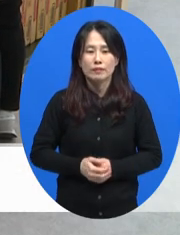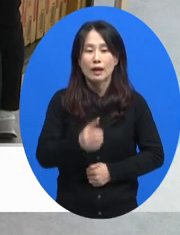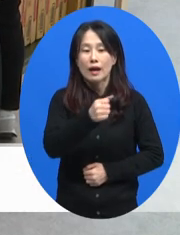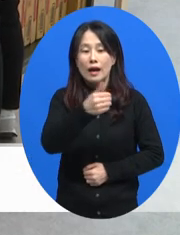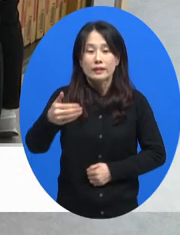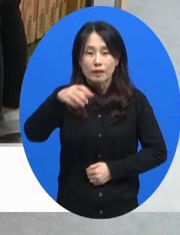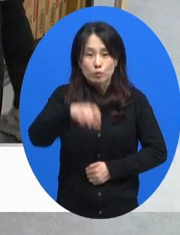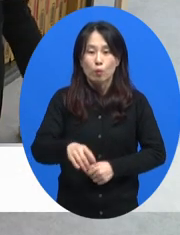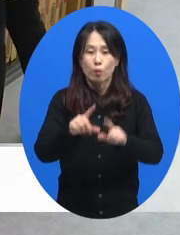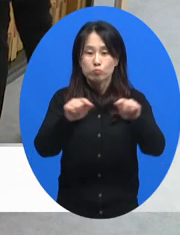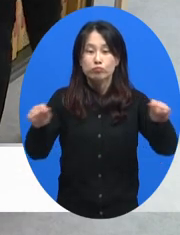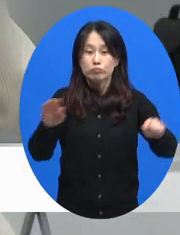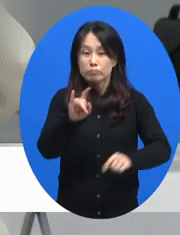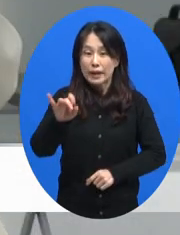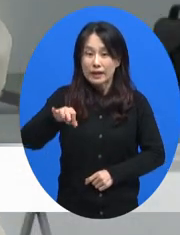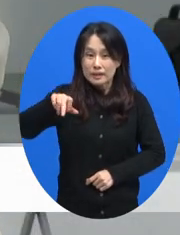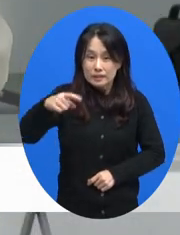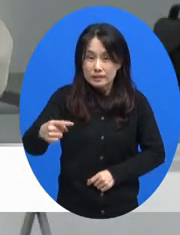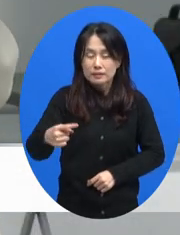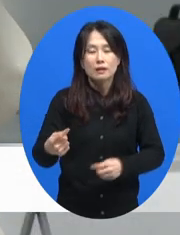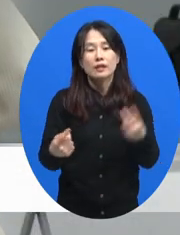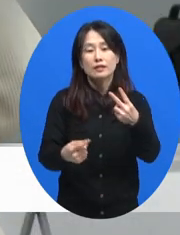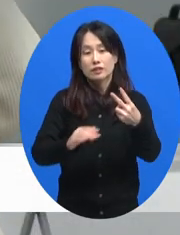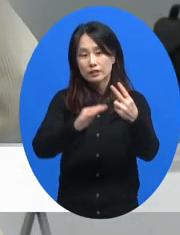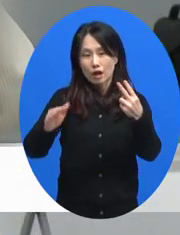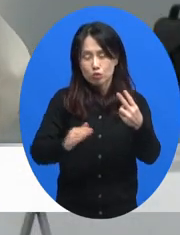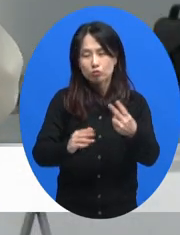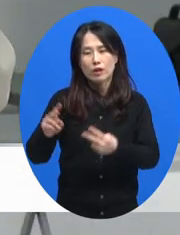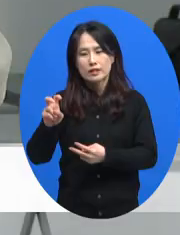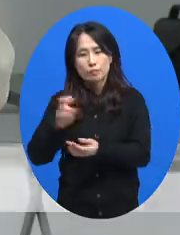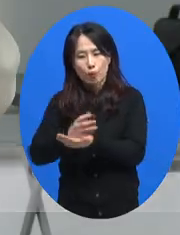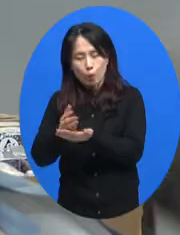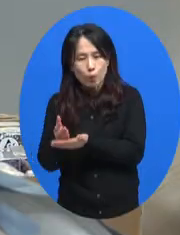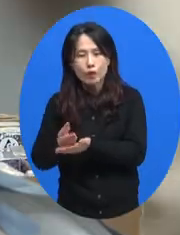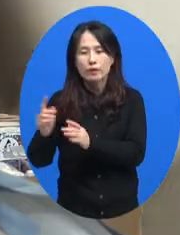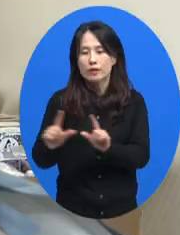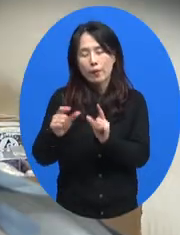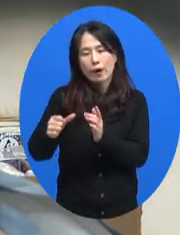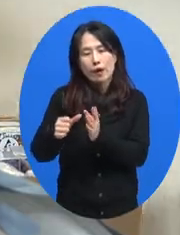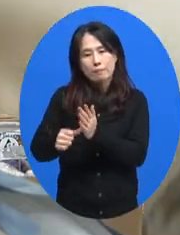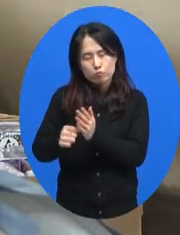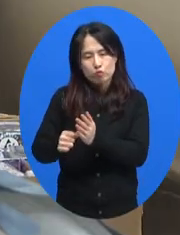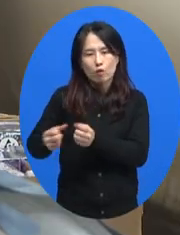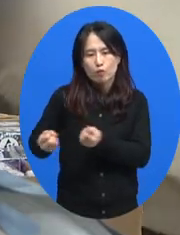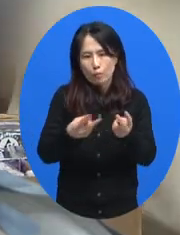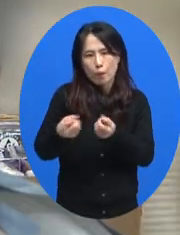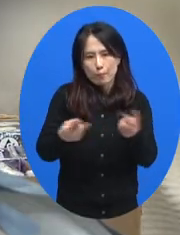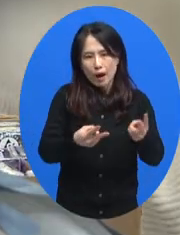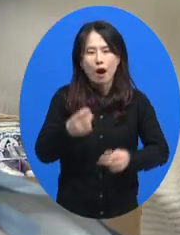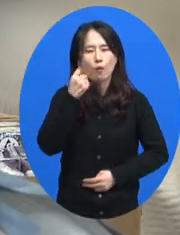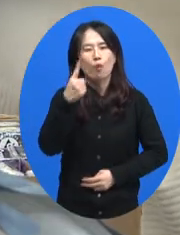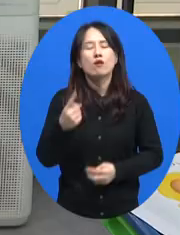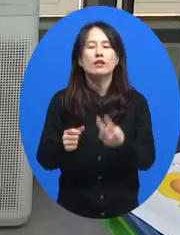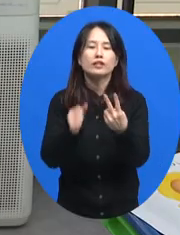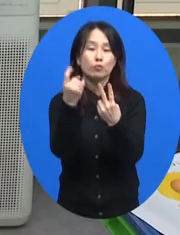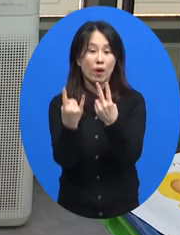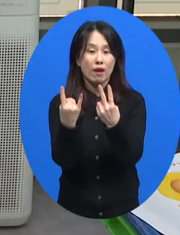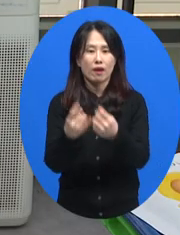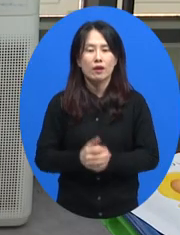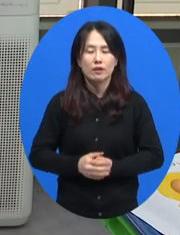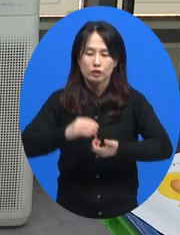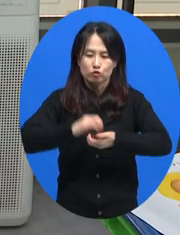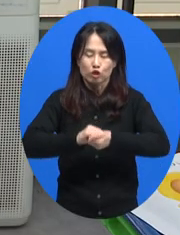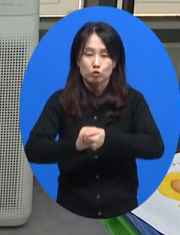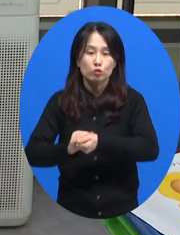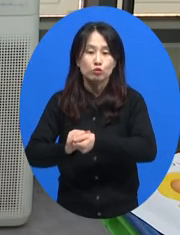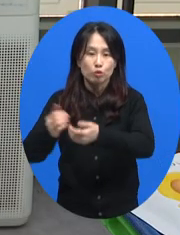하남에 위치한 푸드뱅크. 2천여 가구에 20여 종의 음식과 생필품 등을 월 2회 제공하고 있습니다. 이곳에